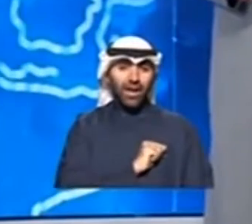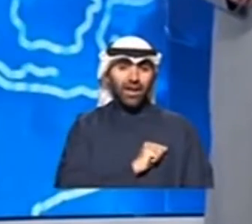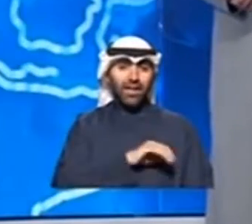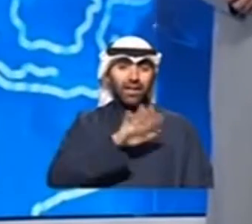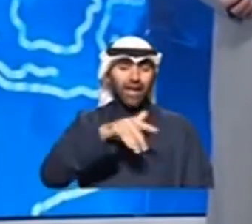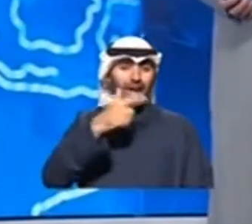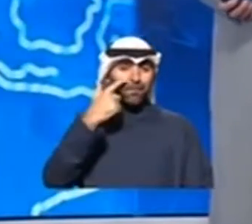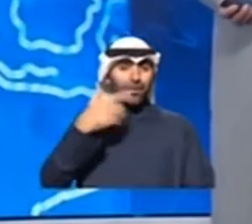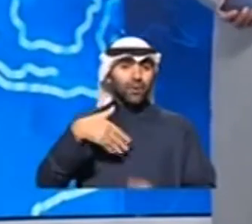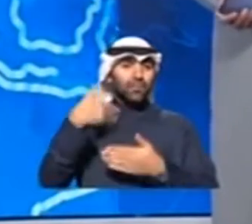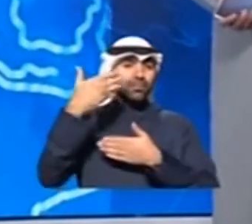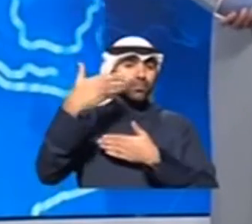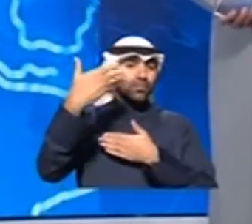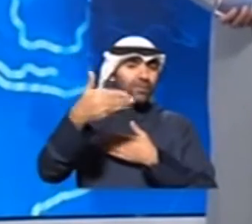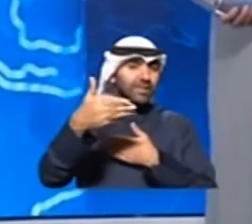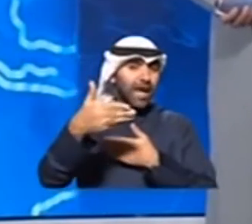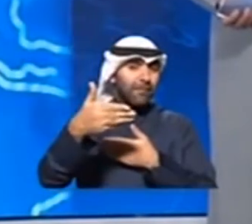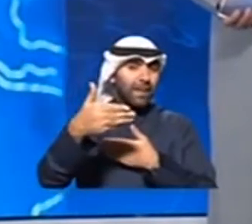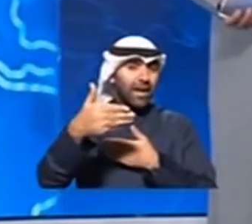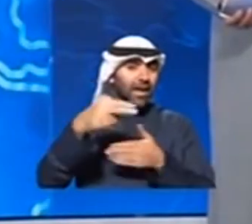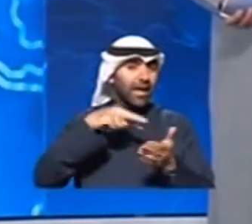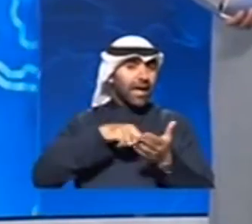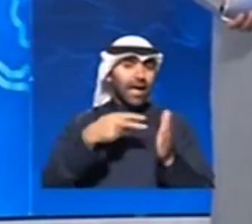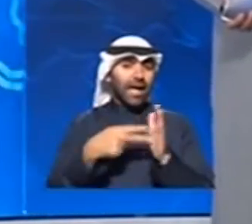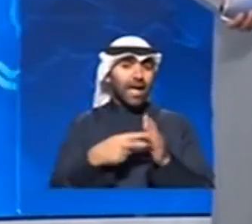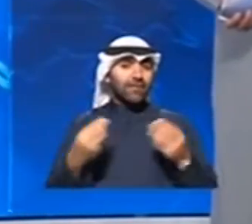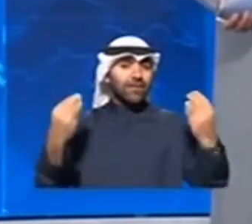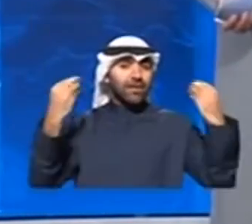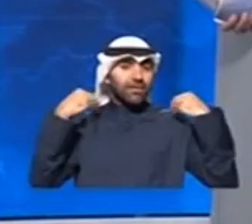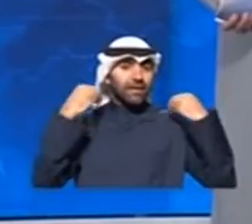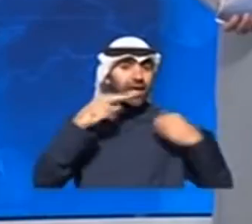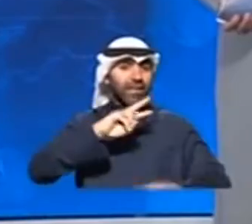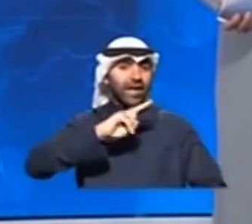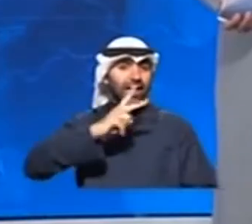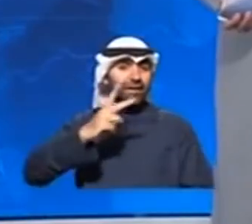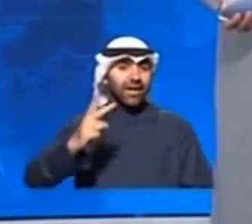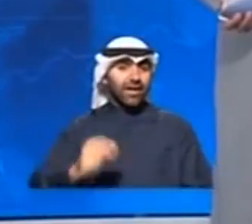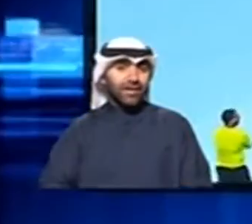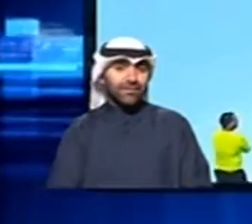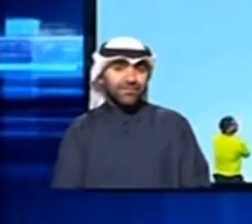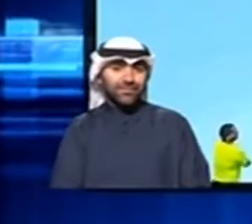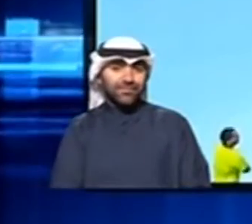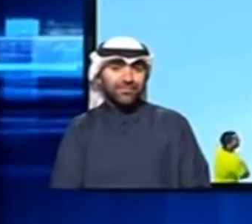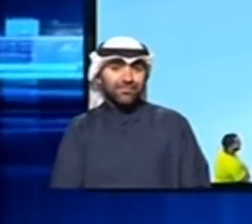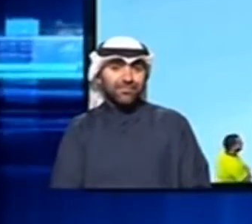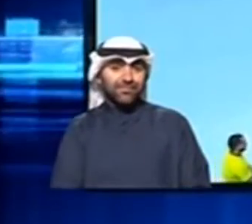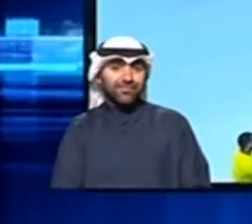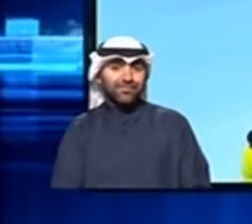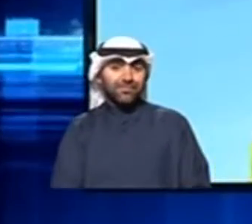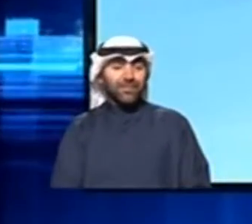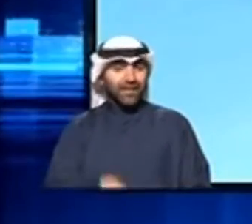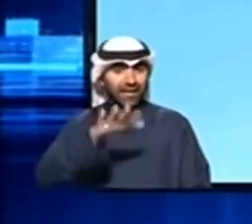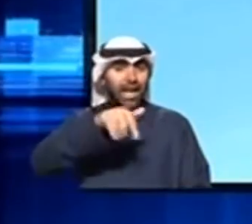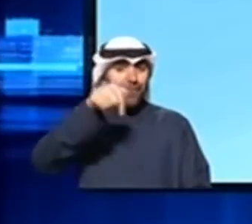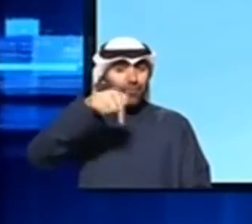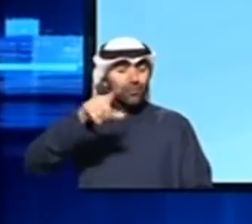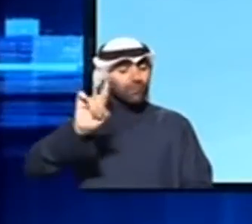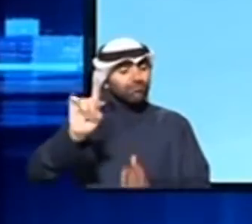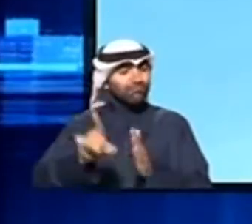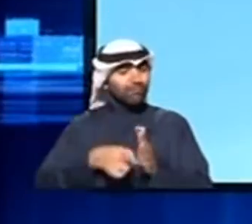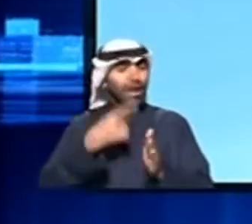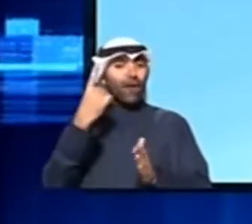المستقبل للسماح للرياضية استئناف التدريبات؟ بالتأكيد مثل ما سوى أبلغتك بأن اليوم هذه خطوة